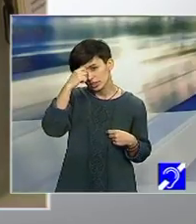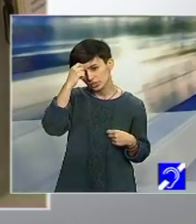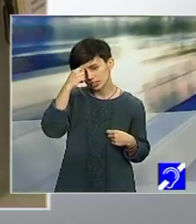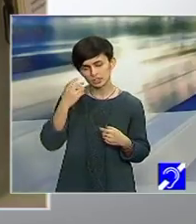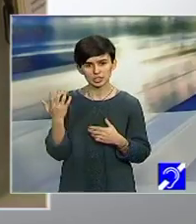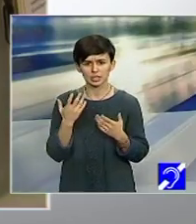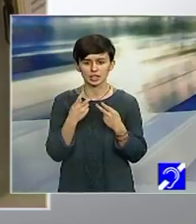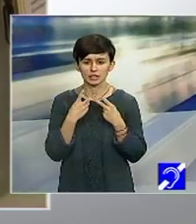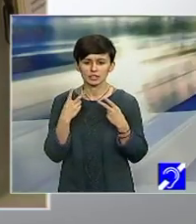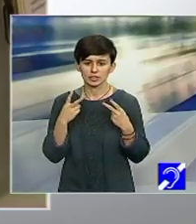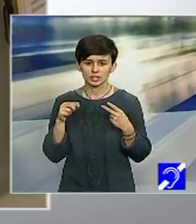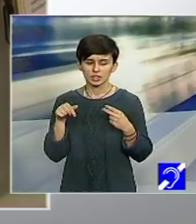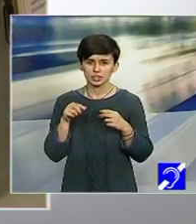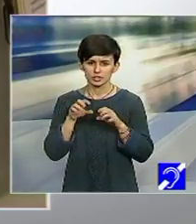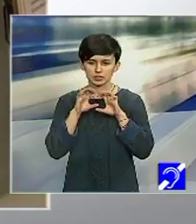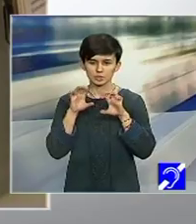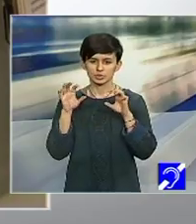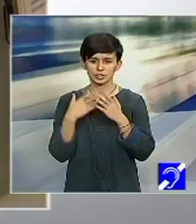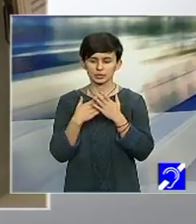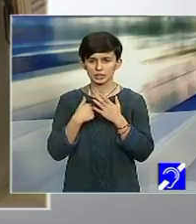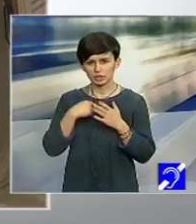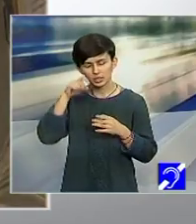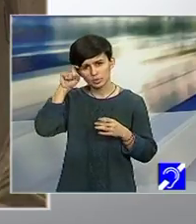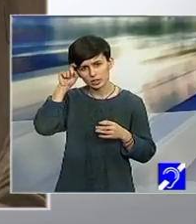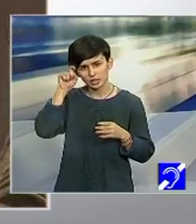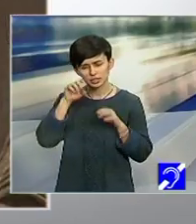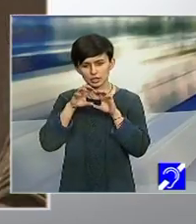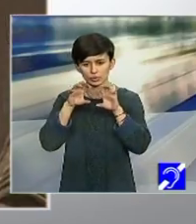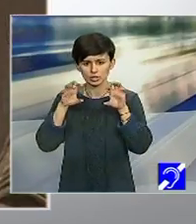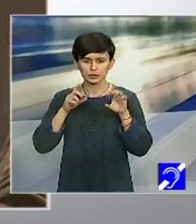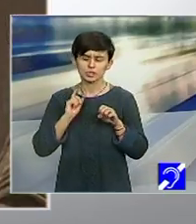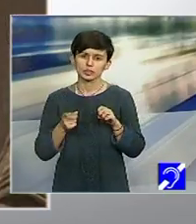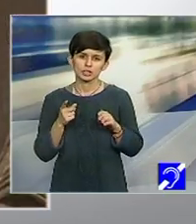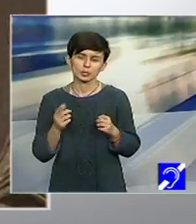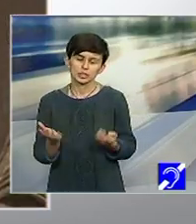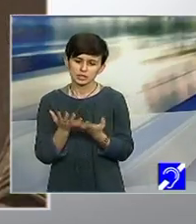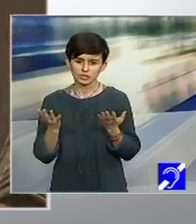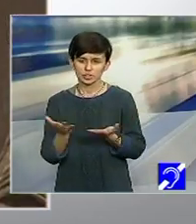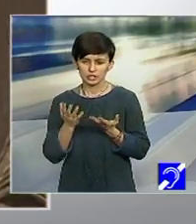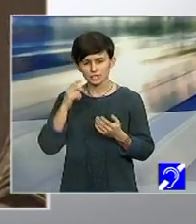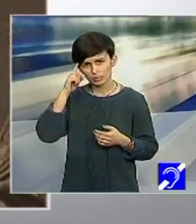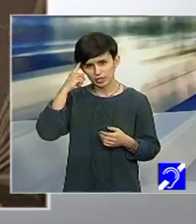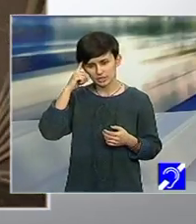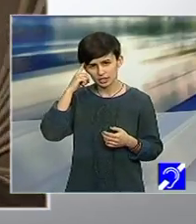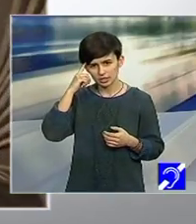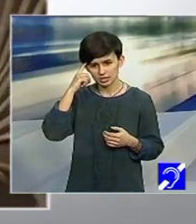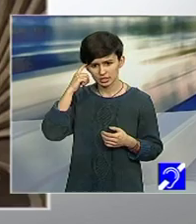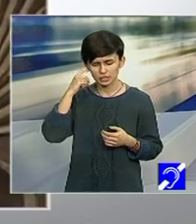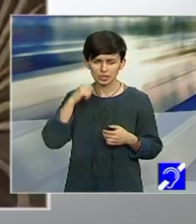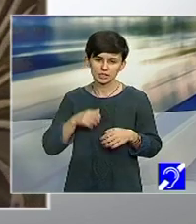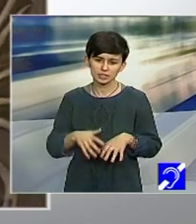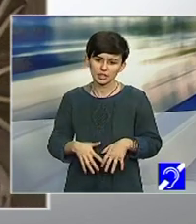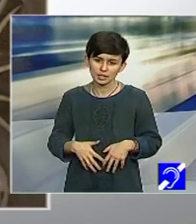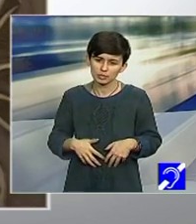va vizita acest muzeu, pentru că eu cred că un muzeu trebuie să și stimuleze gândirea, să și